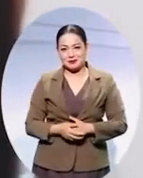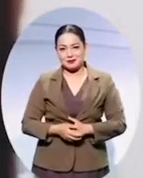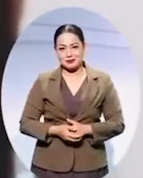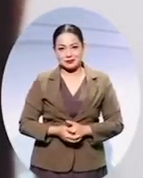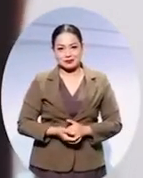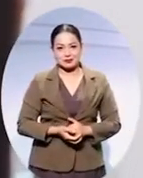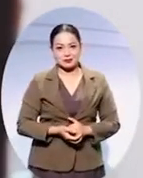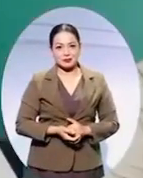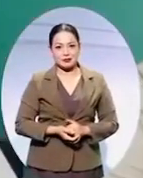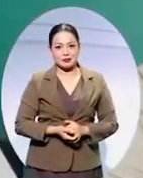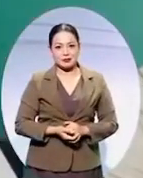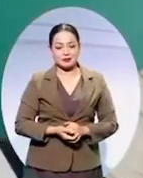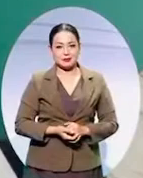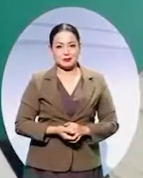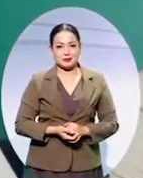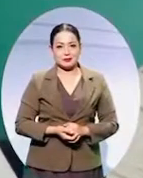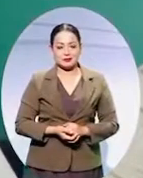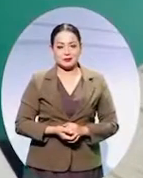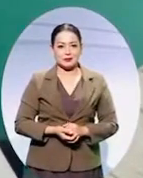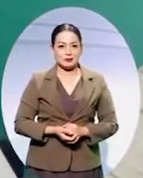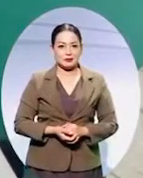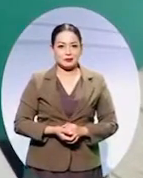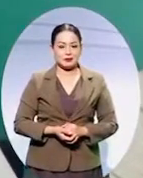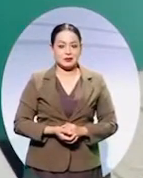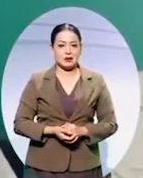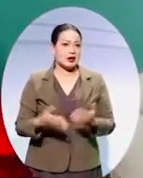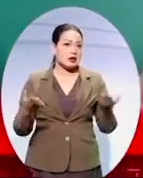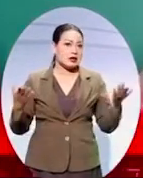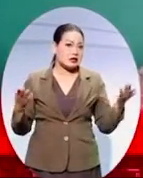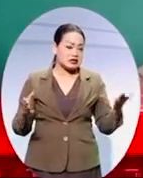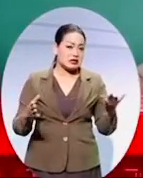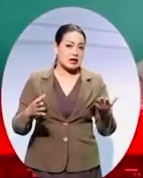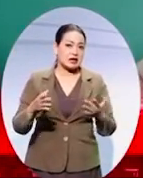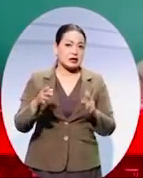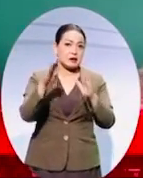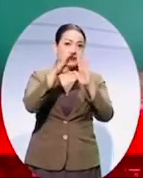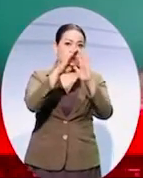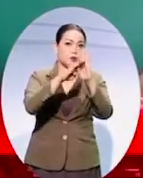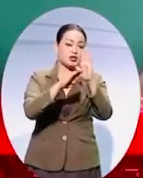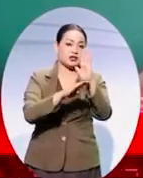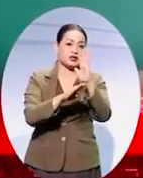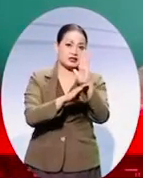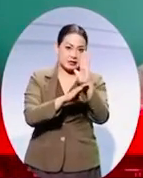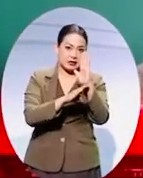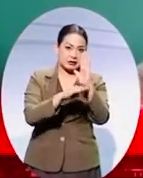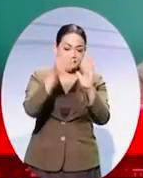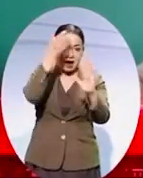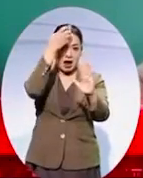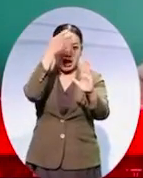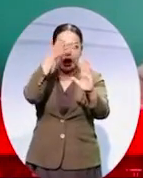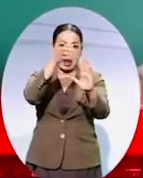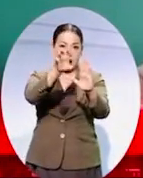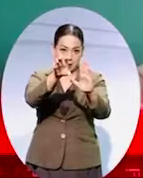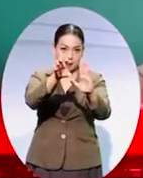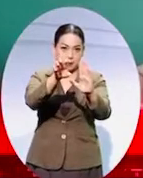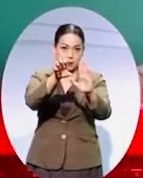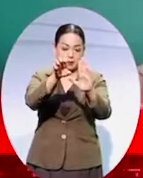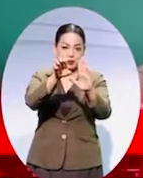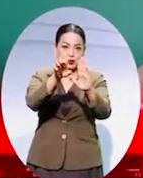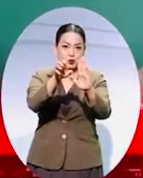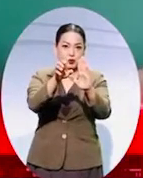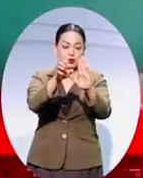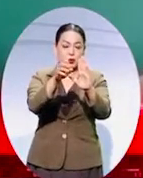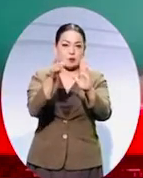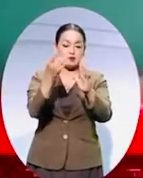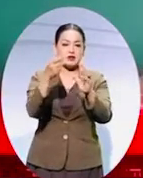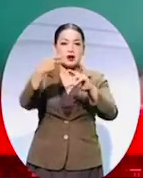dự đoán trong tương lai. Ra coding chúng ta gọi là ngôn ngữ lập trình. Thì ngôn ngữ lập trình nó cũng là một dạng ngôn ngữ và mọi người hình dung được là tất nhiên khi mà trẻ em